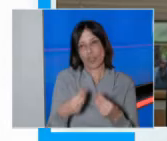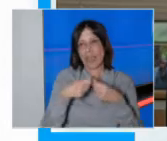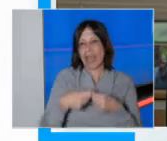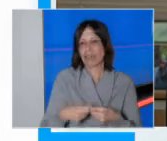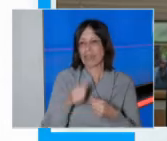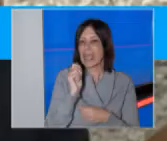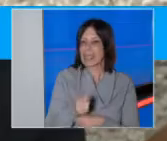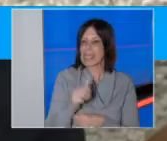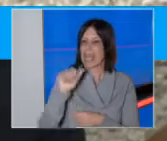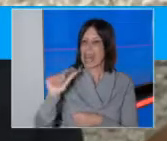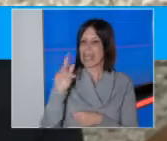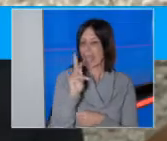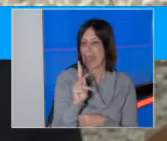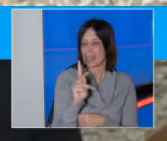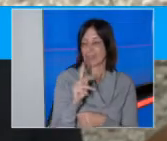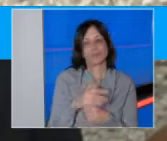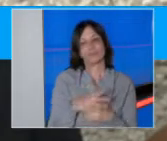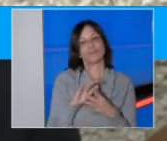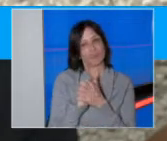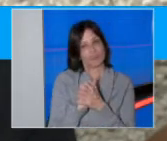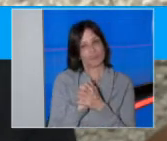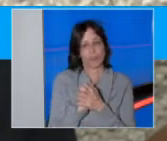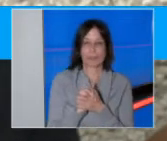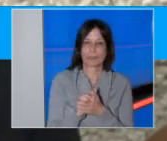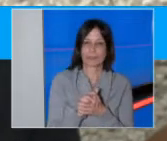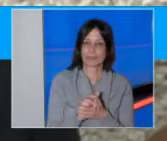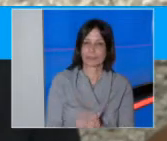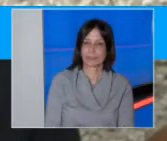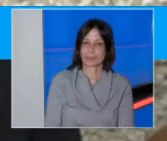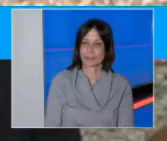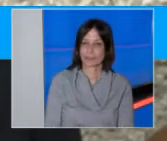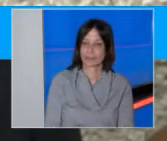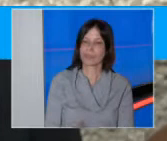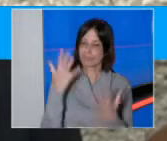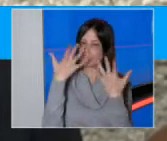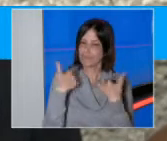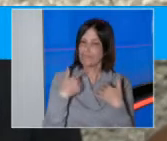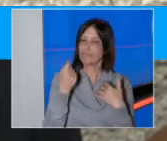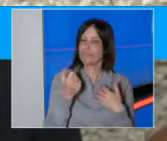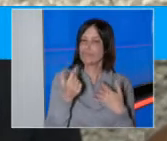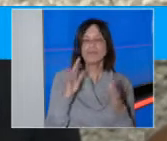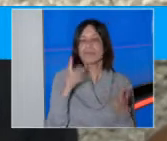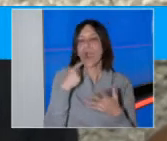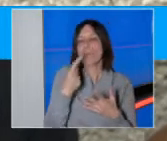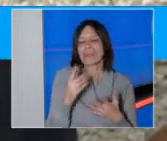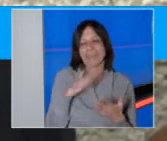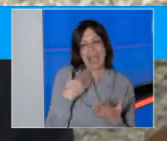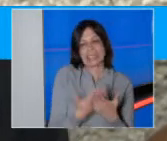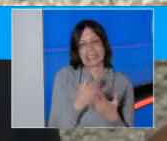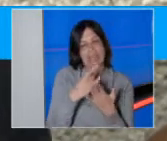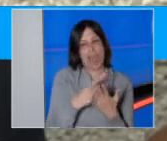אריאל קלנר, שלום. שלום יניר, שלום לצופים. טוב, אז בעצם תסביר לנו קצת מה אומרת בעצם הצעת